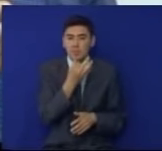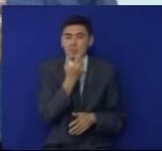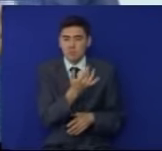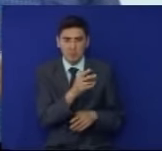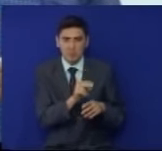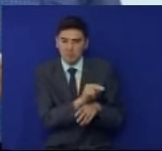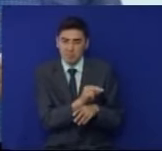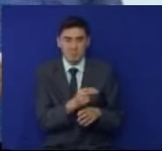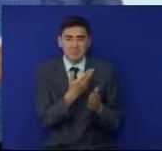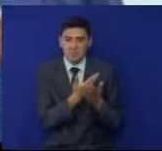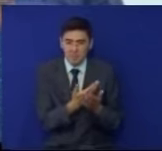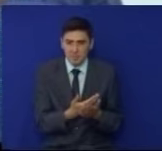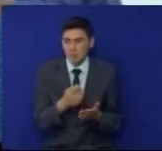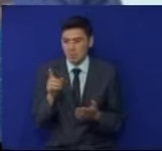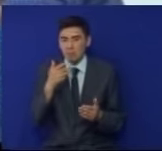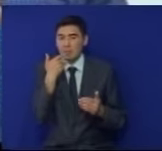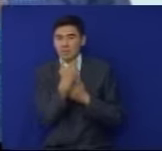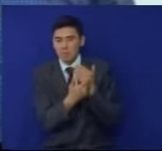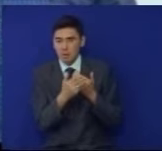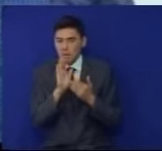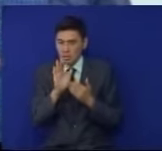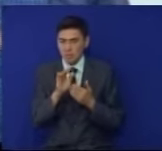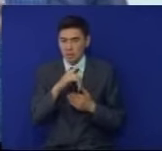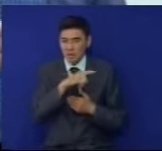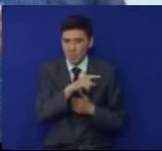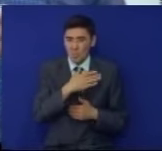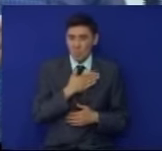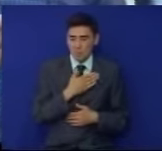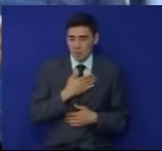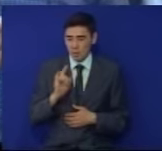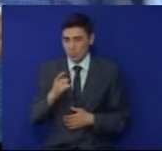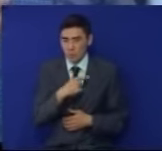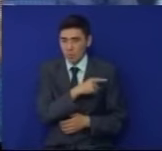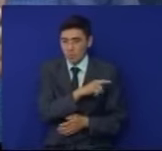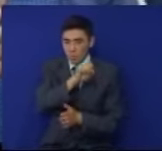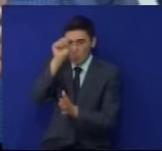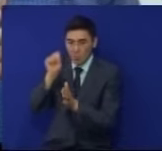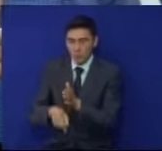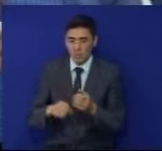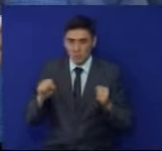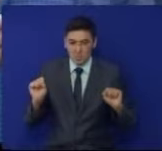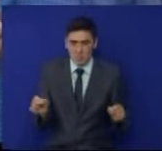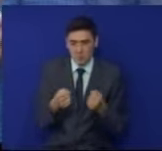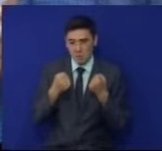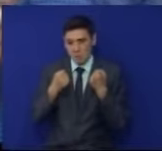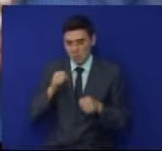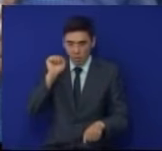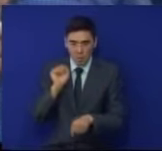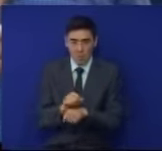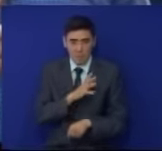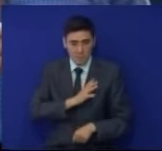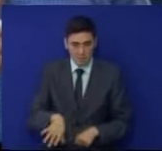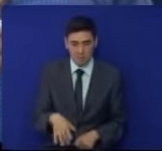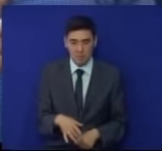воспитывает несовершеннолетних. А то, что этот человек убил моего ребенка, превысил скорость и даже не остановился. Он остановился...